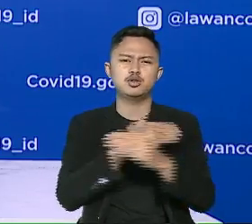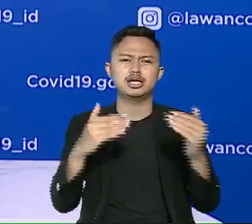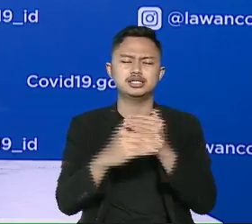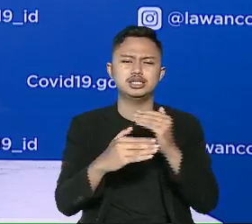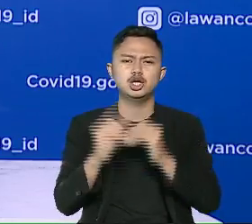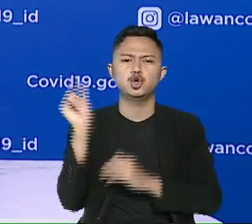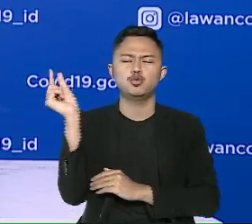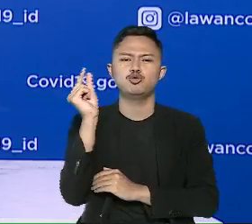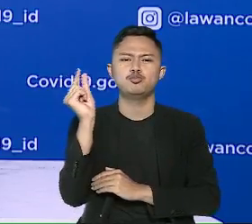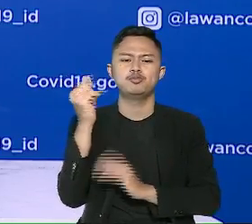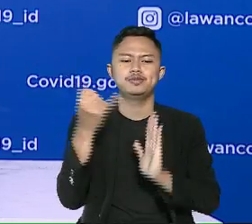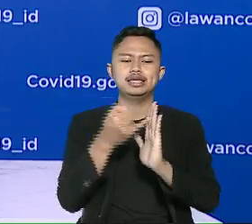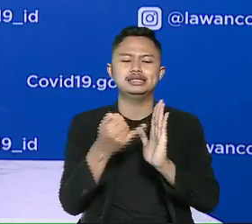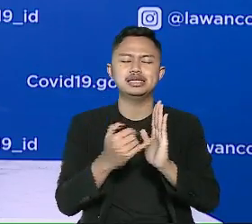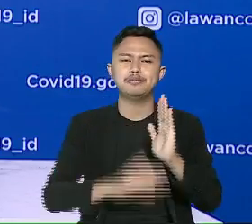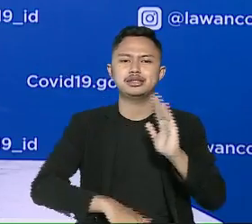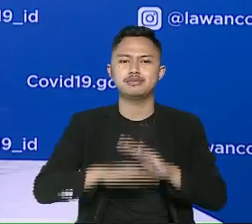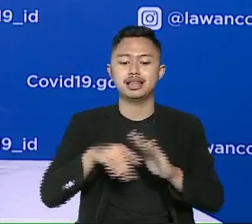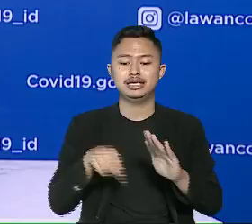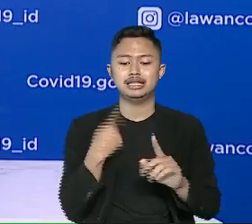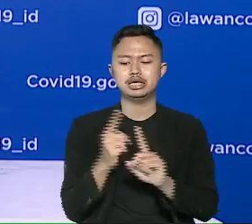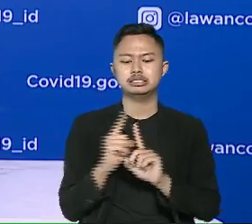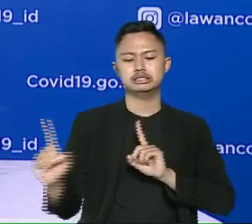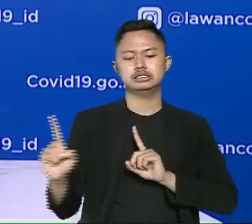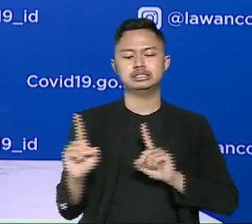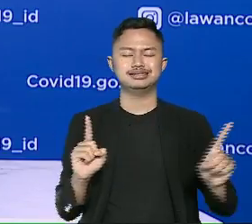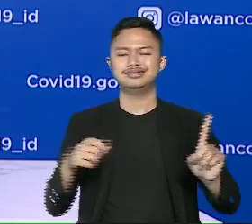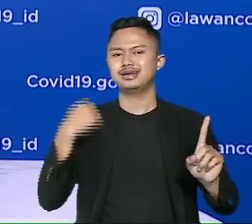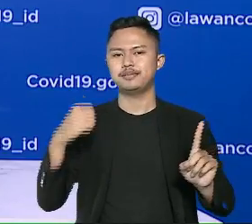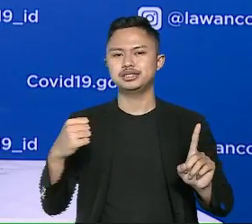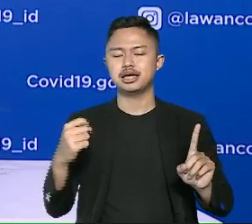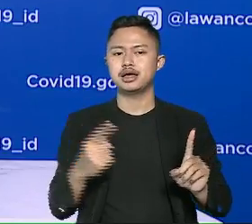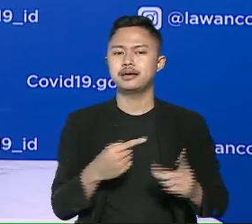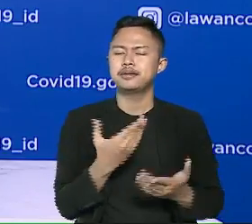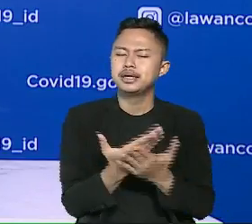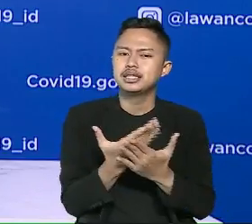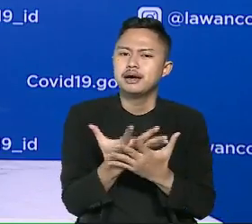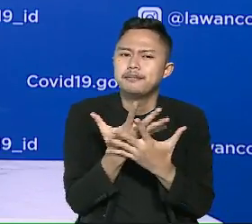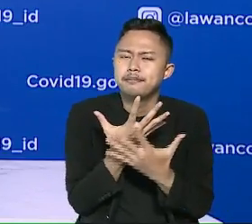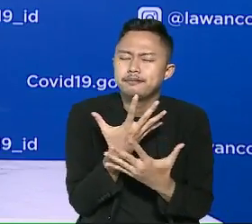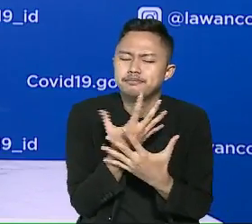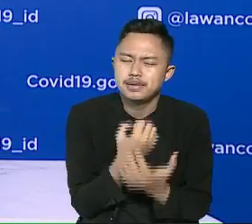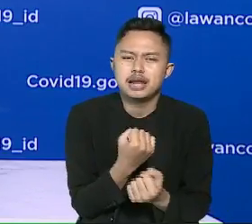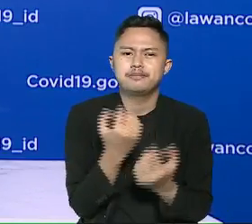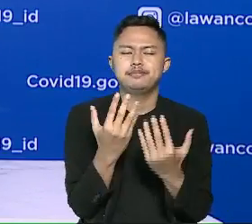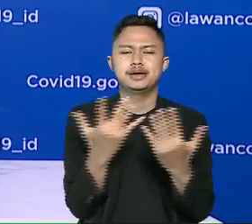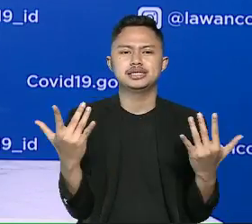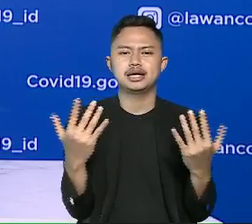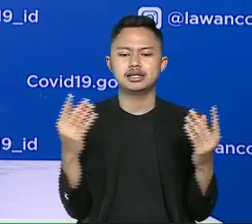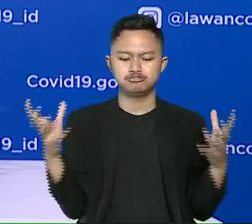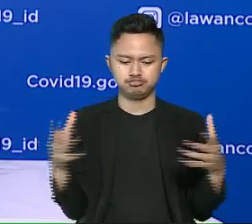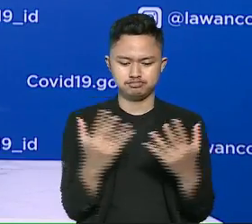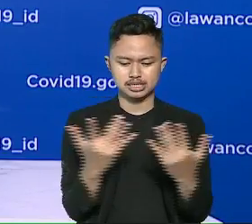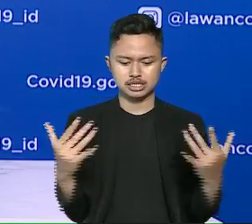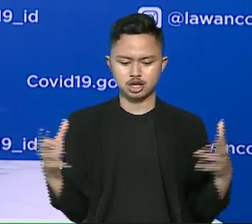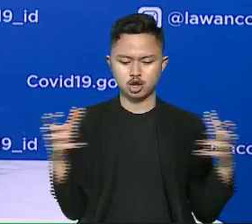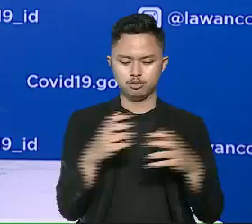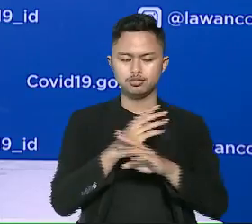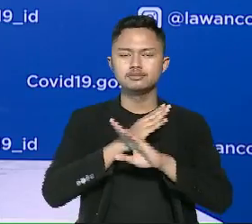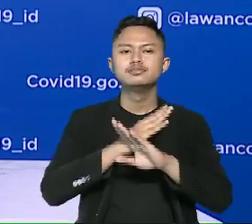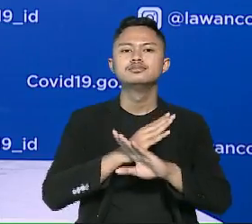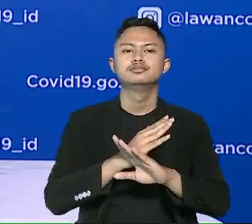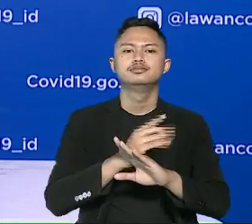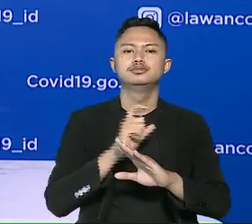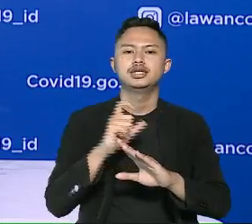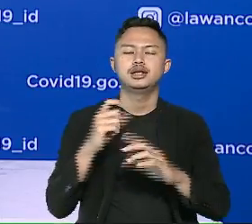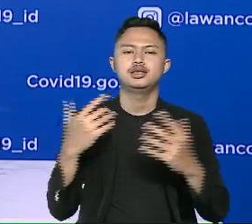umum, sehingga menyulitkan kita menjaga jarak, diharapkan masyarakat dapat sebisa mungkin menghindari kerumunan dengan